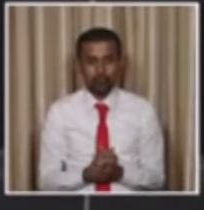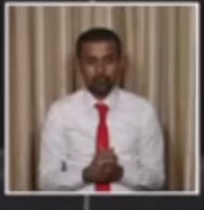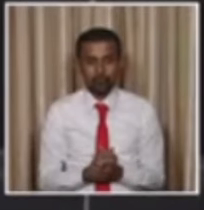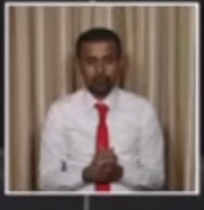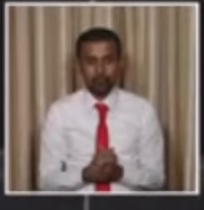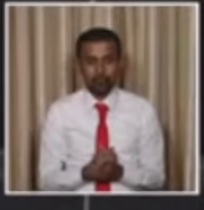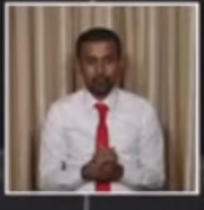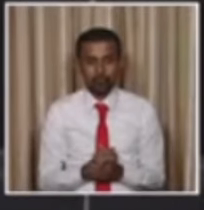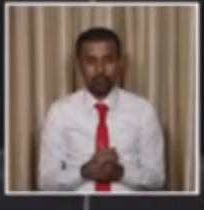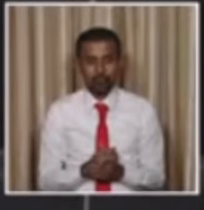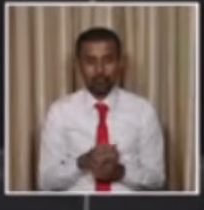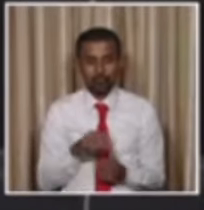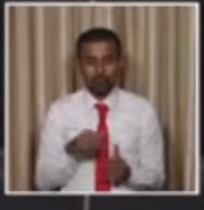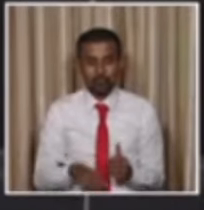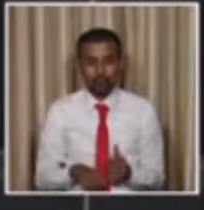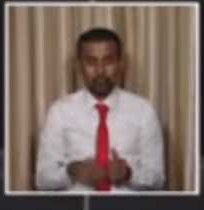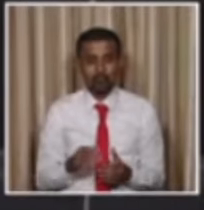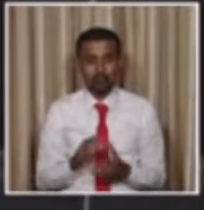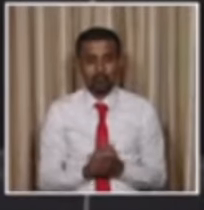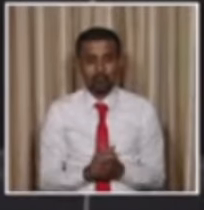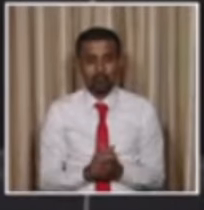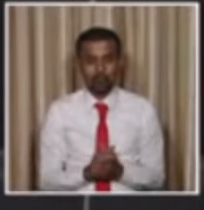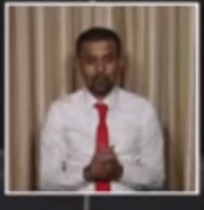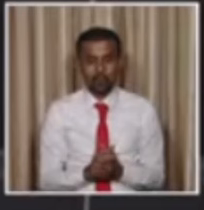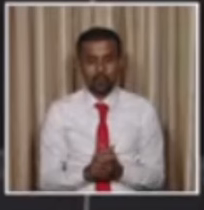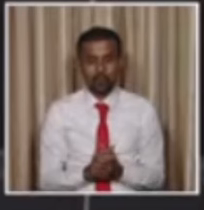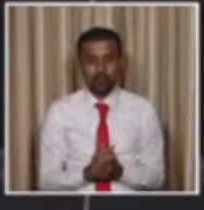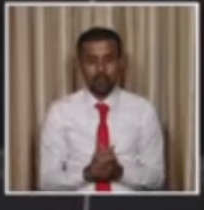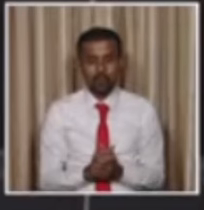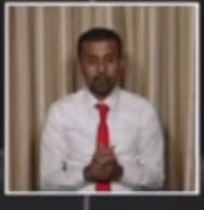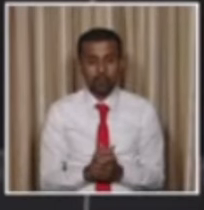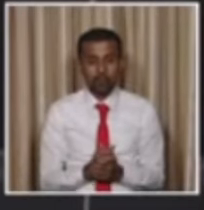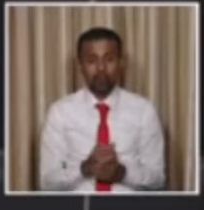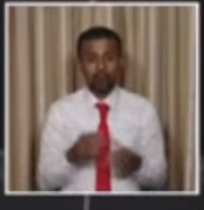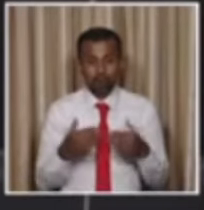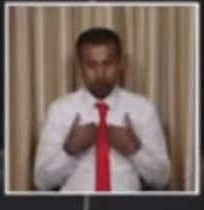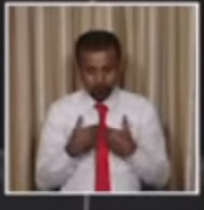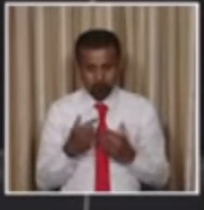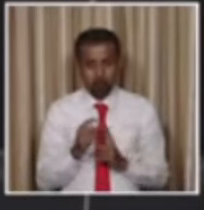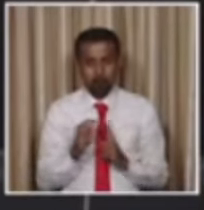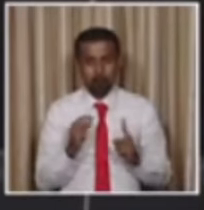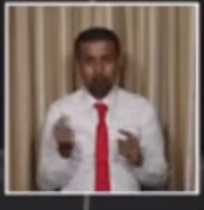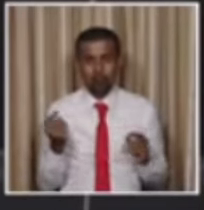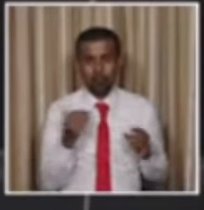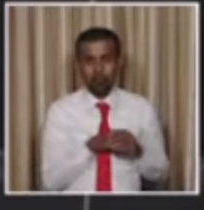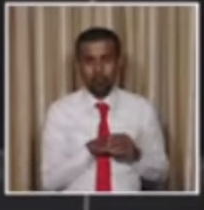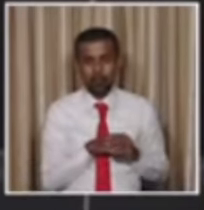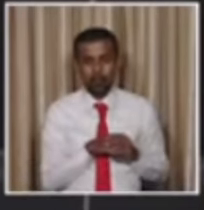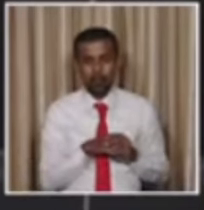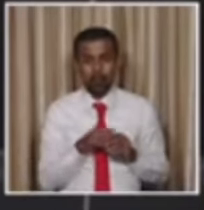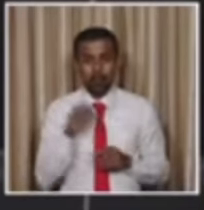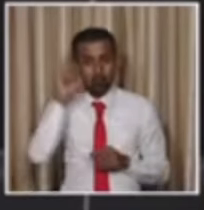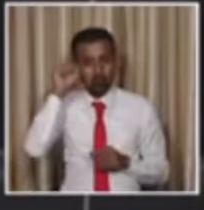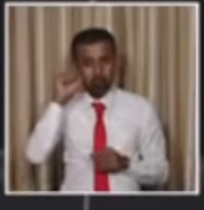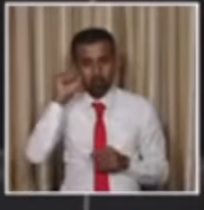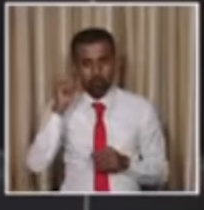කොට්ටාසේ මන්ත්‍රීවරයා ලෙස පත් වුණා. ඒ දවසම මමත් මේ පාර්ලිමේන්තුවට පත් වුණා මාරකම මන්ත්‍රීවරයා